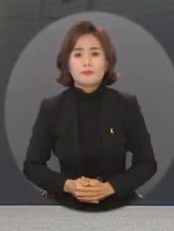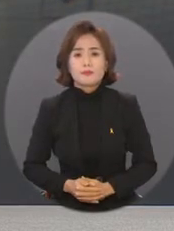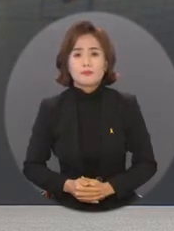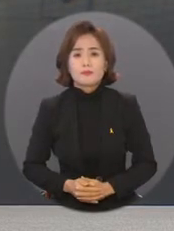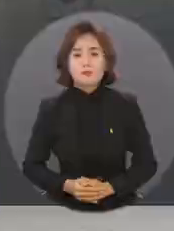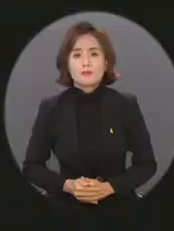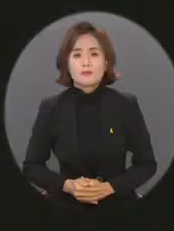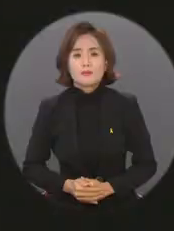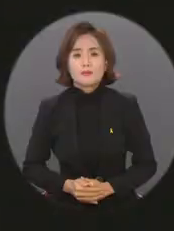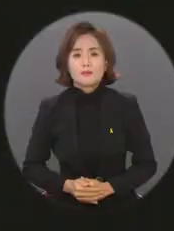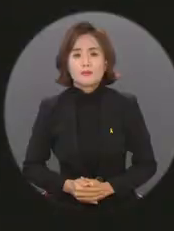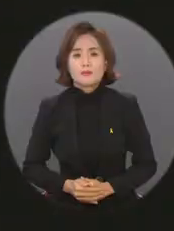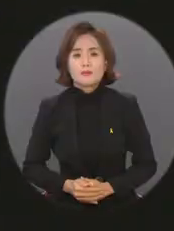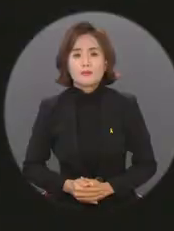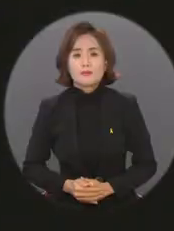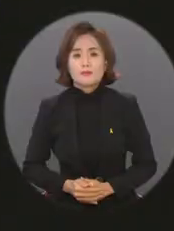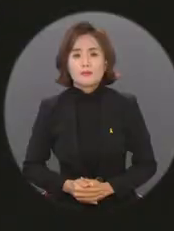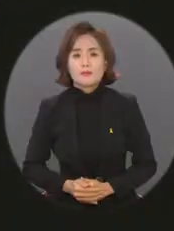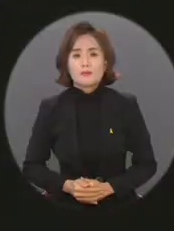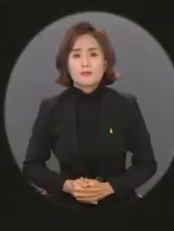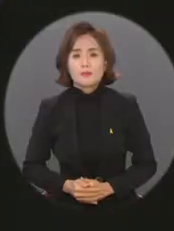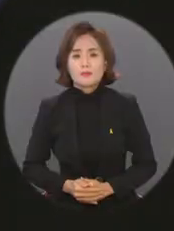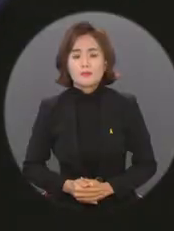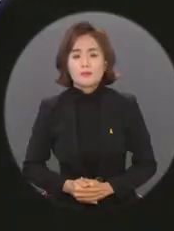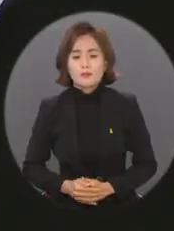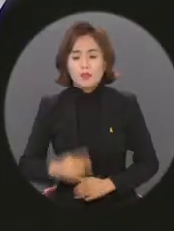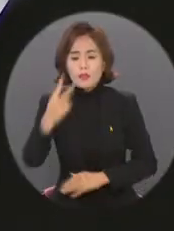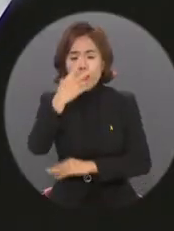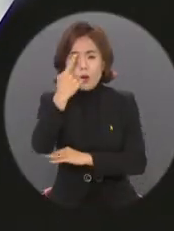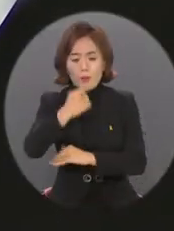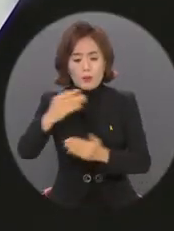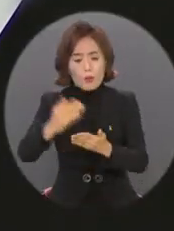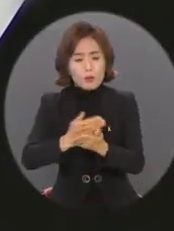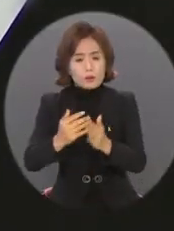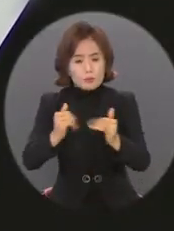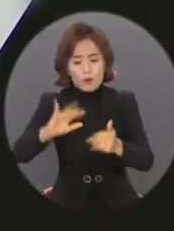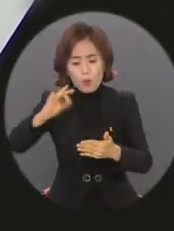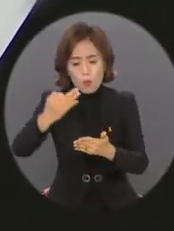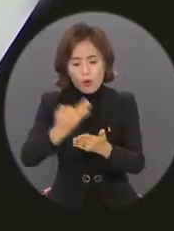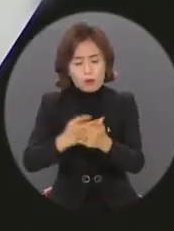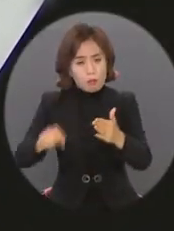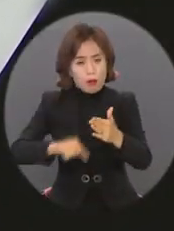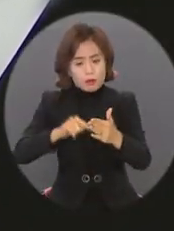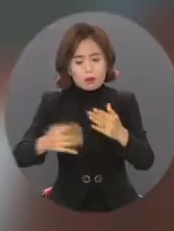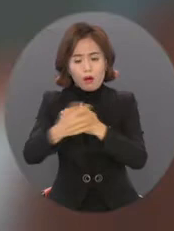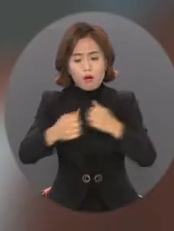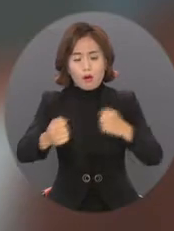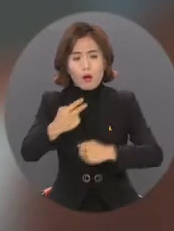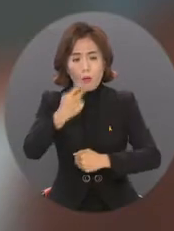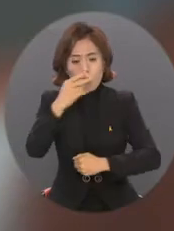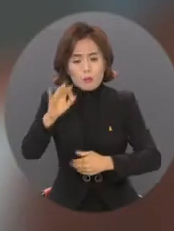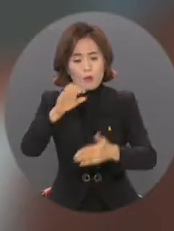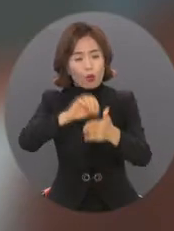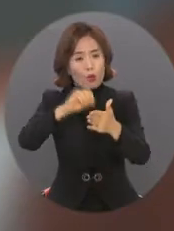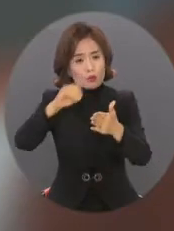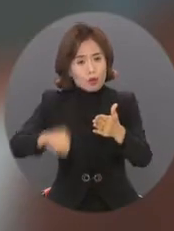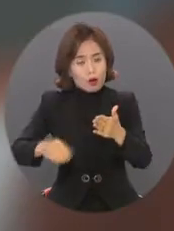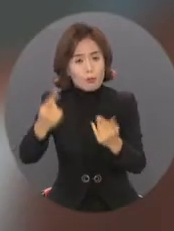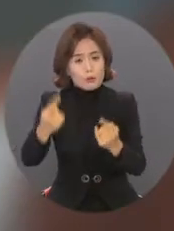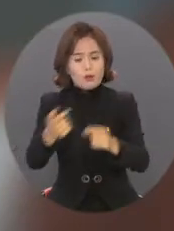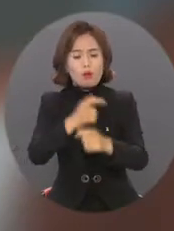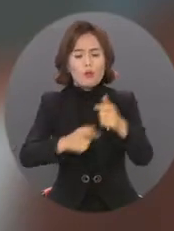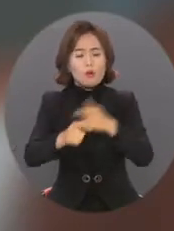자입니다 경비 환경미화원 등 직원의 월급에서 건강보험료를 공제한 것보다